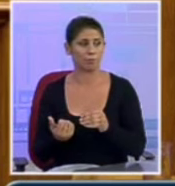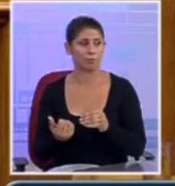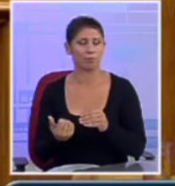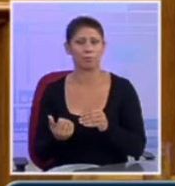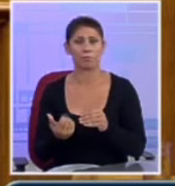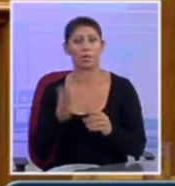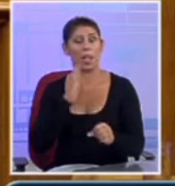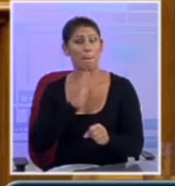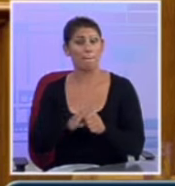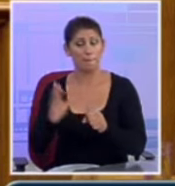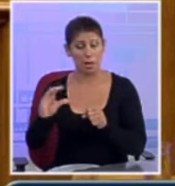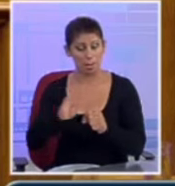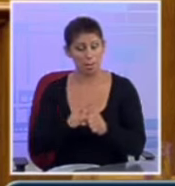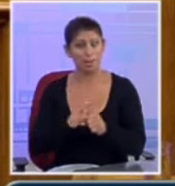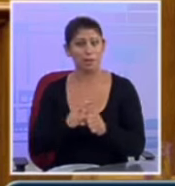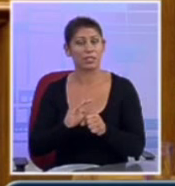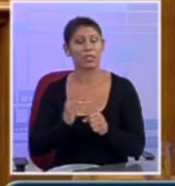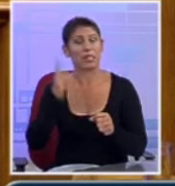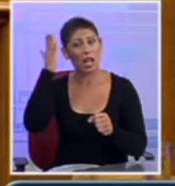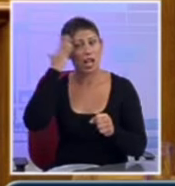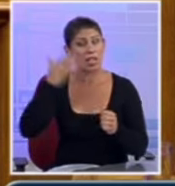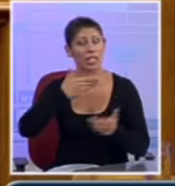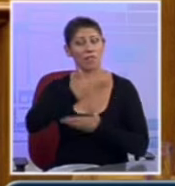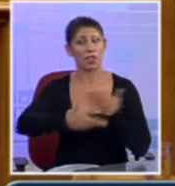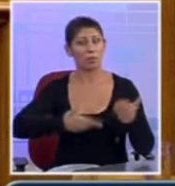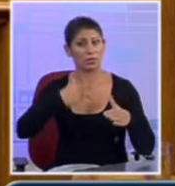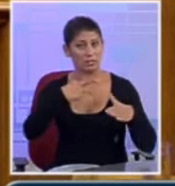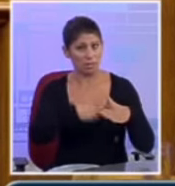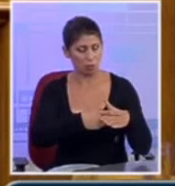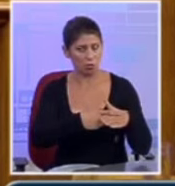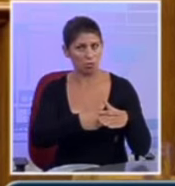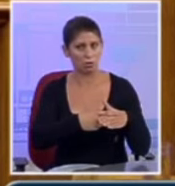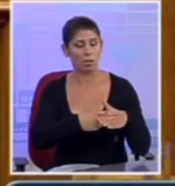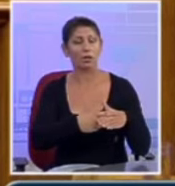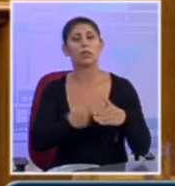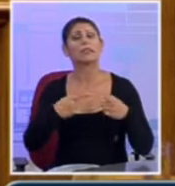περιλαμβάνει επαρκείς πόρους για την ανακεφαλοποίηση των τραπεζών